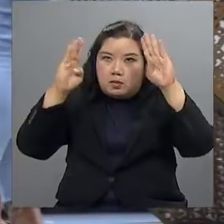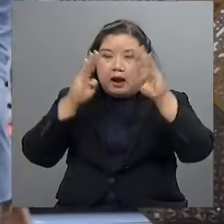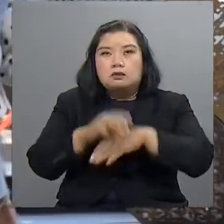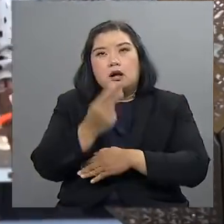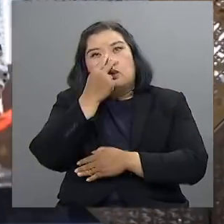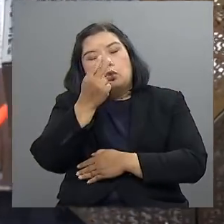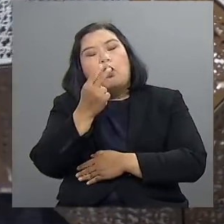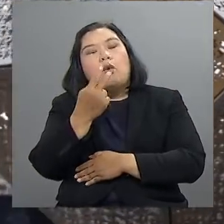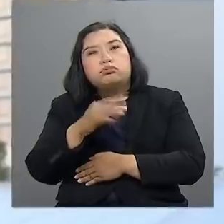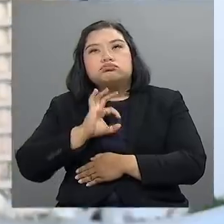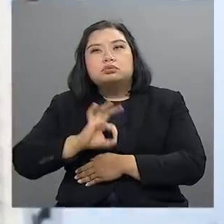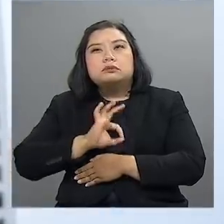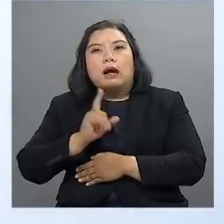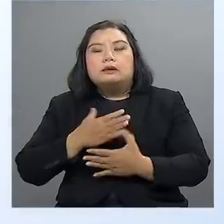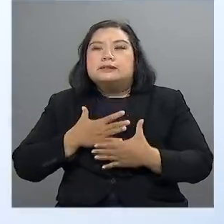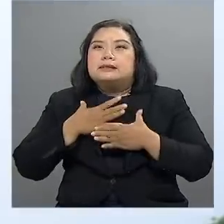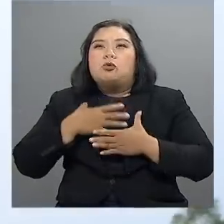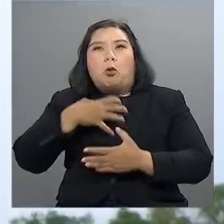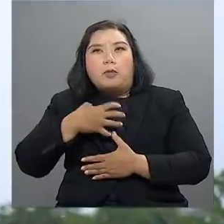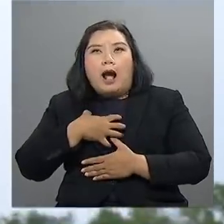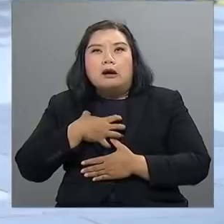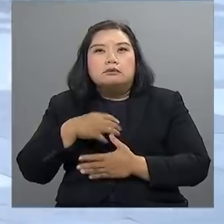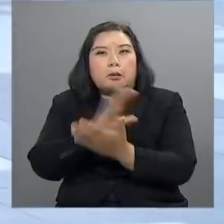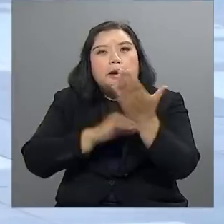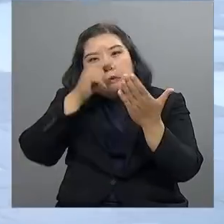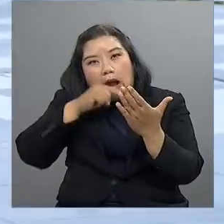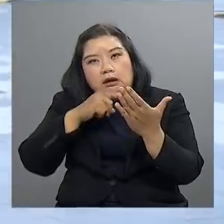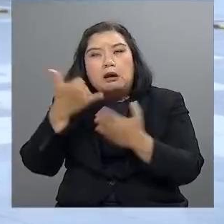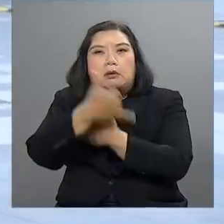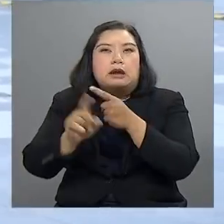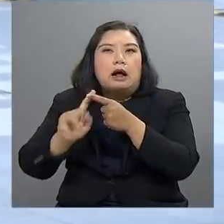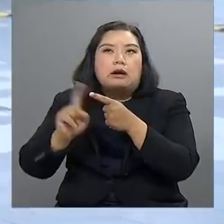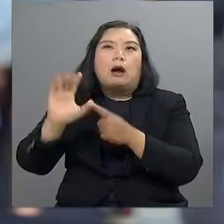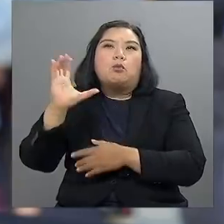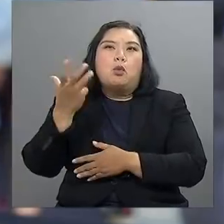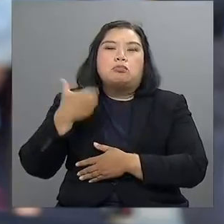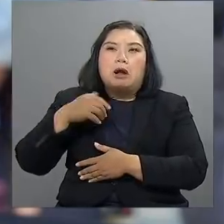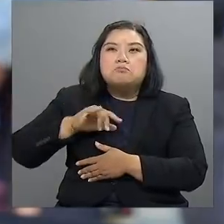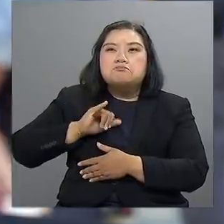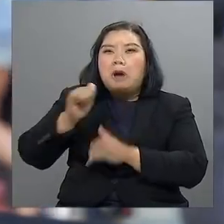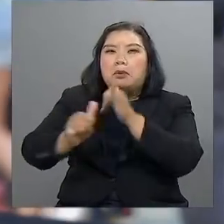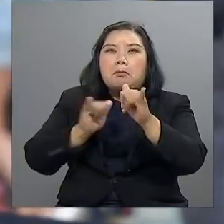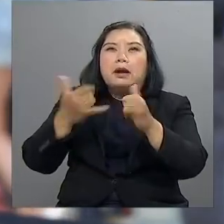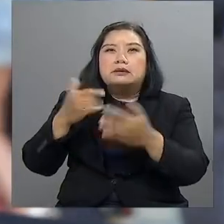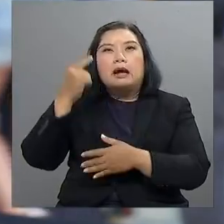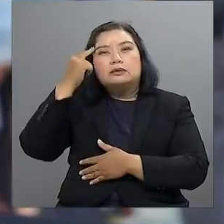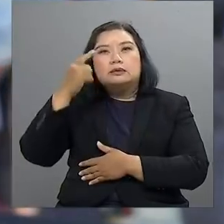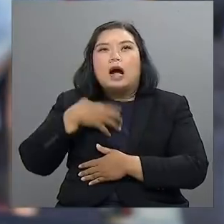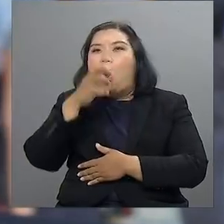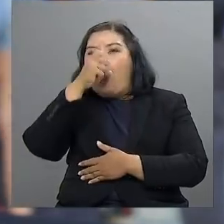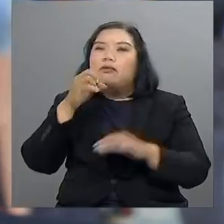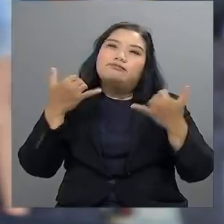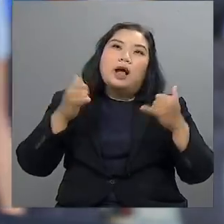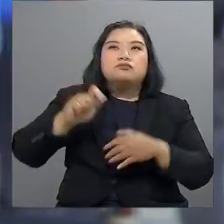อยากจะไปในที่ต่างๆที่มันมีว่าวครับแล้วก็อยากจะเชิญชวนทุกคนลองมาสัมผัสดูครับท